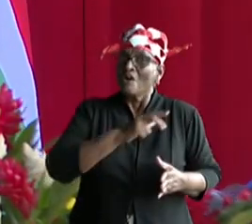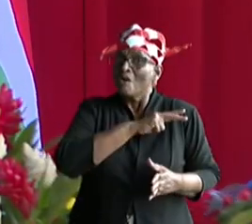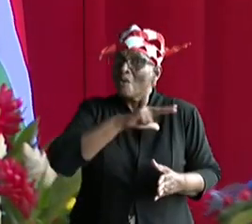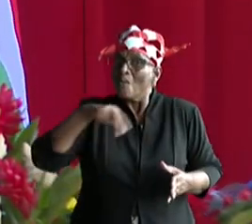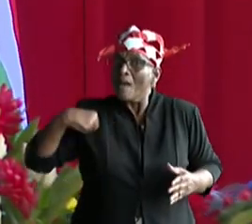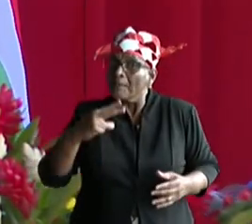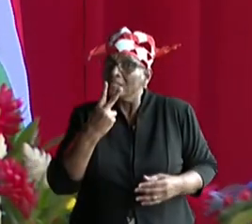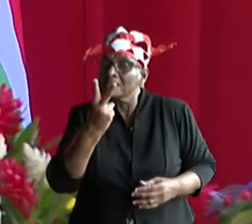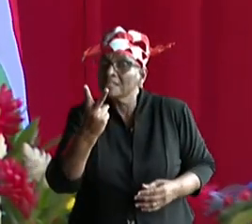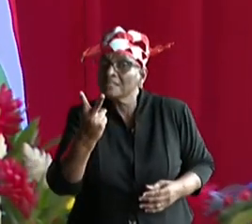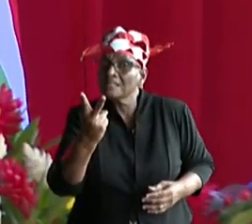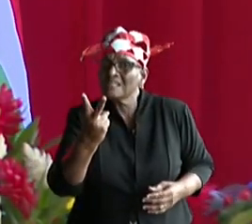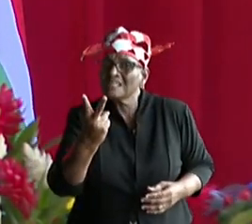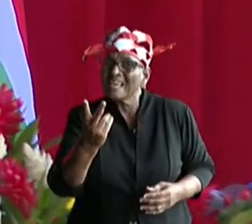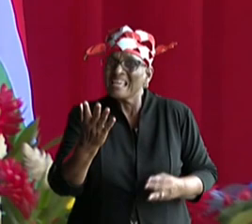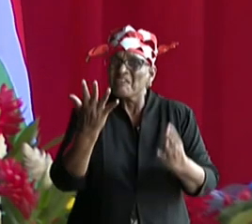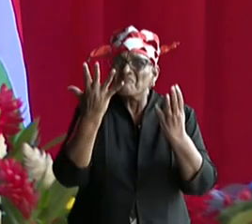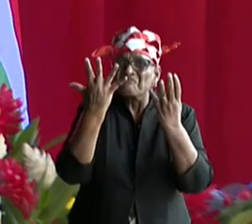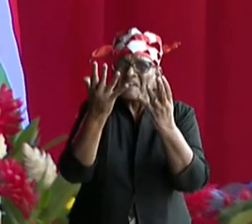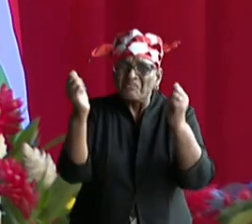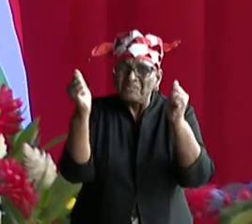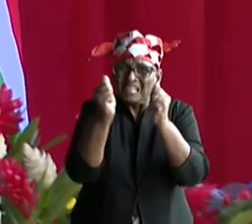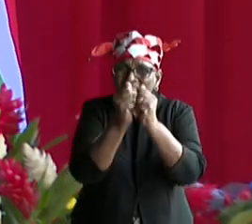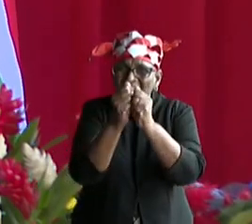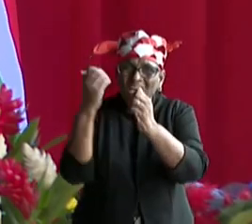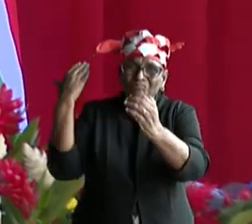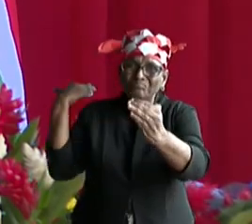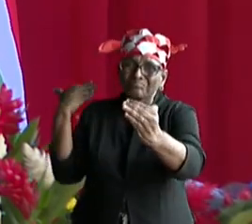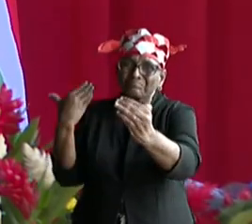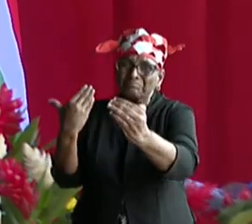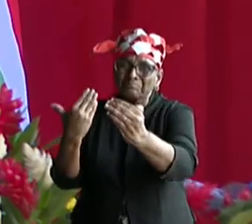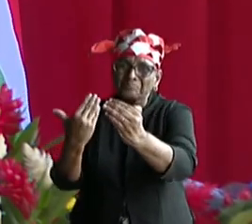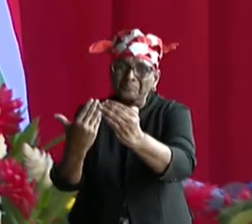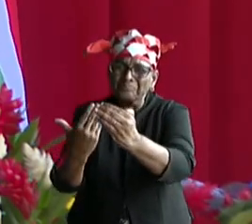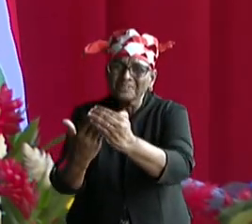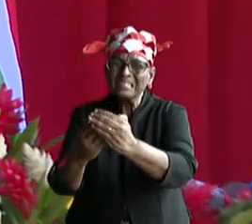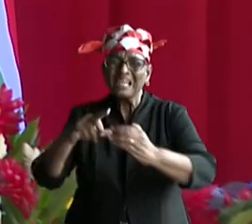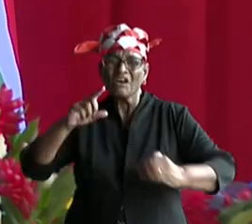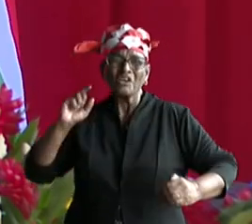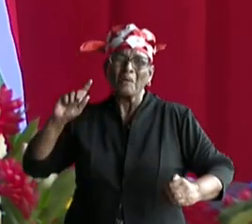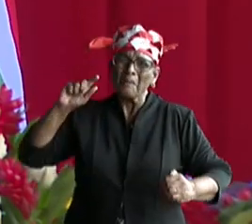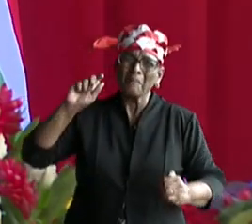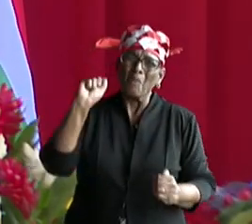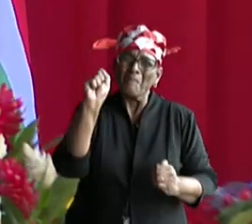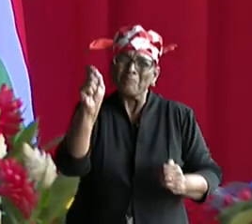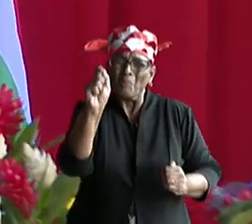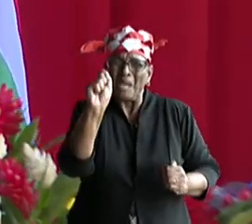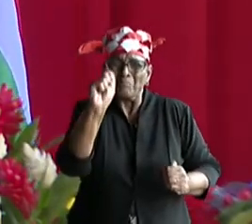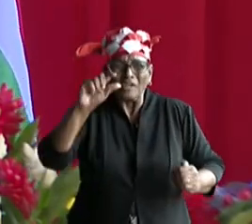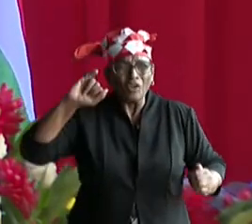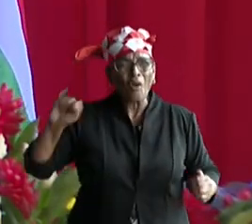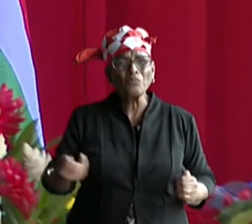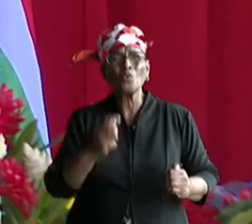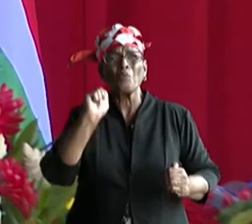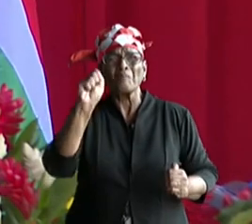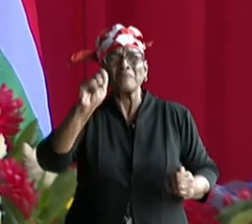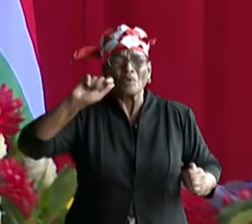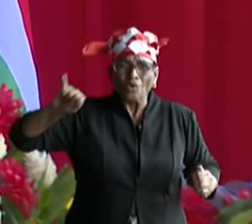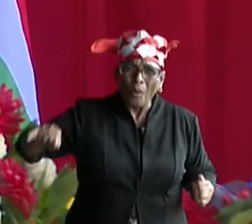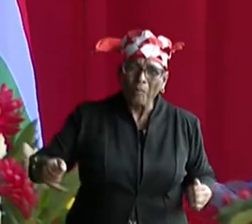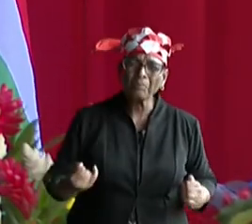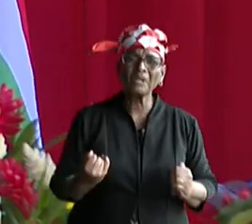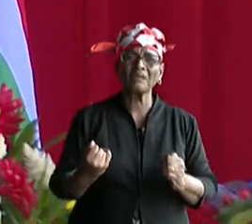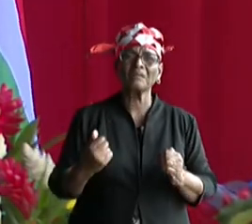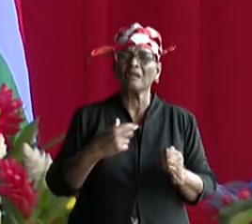gezien, is dat in die 45 jaar er steeds weer momenten tussenin kwamen waarbij die